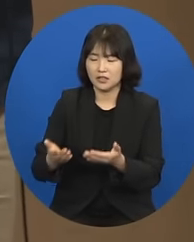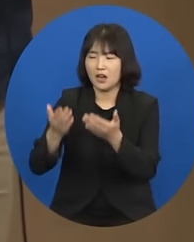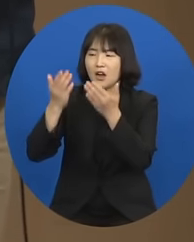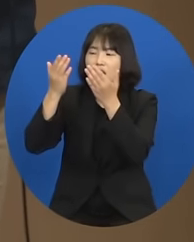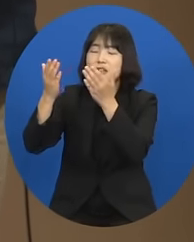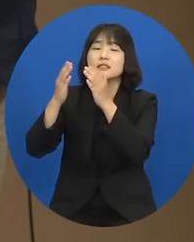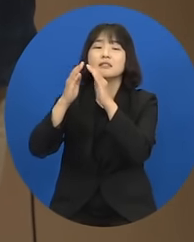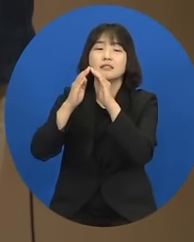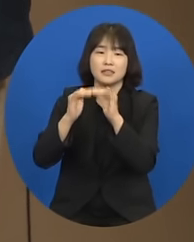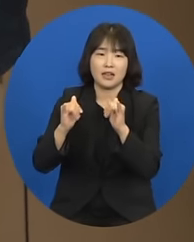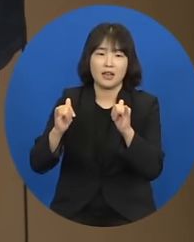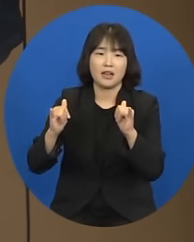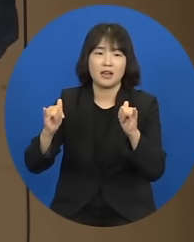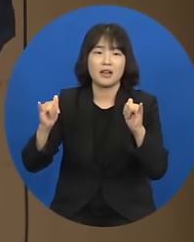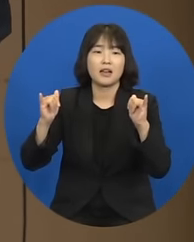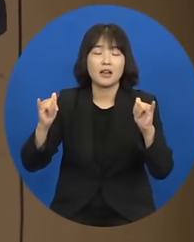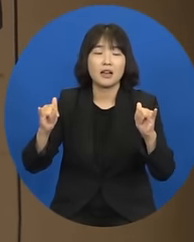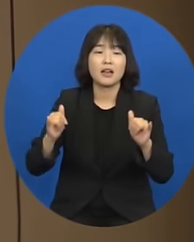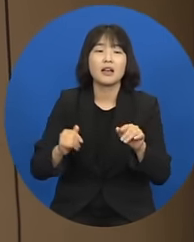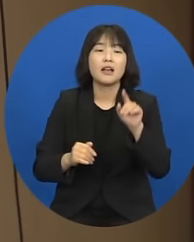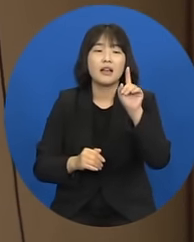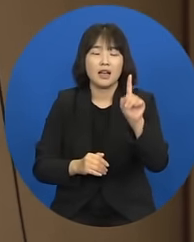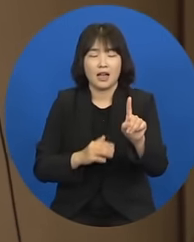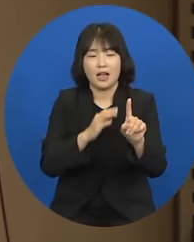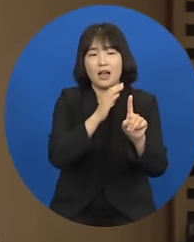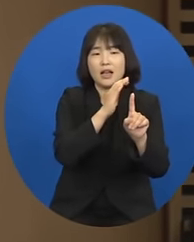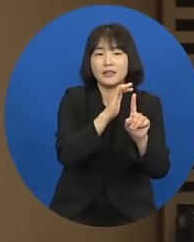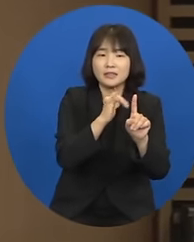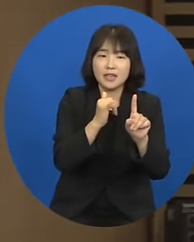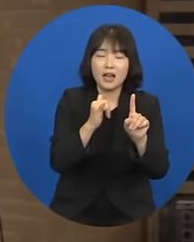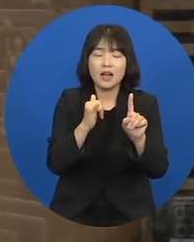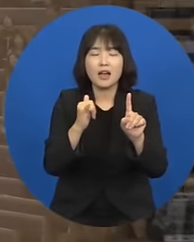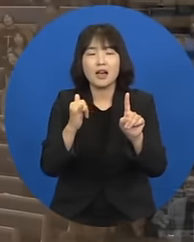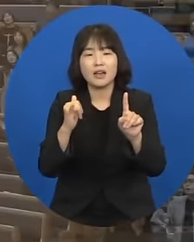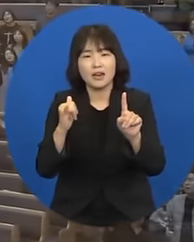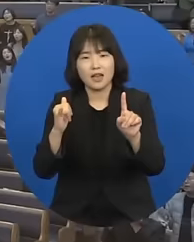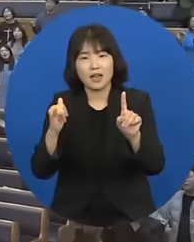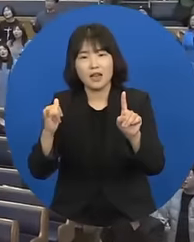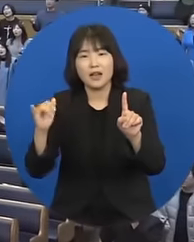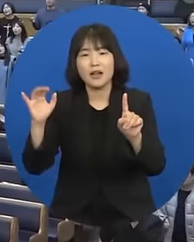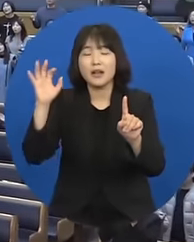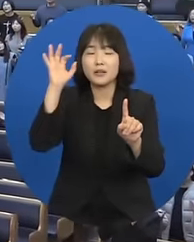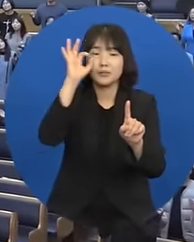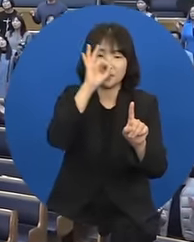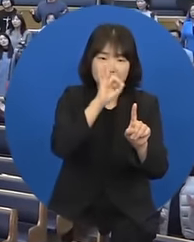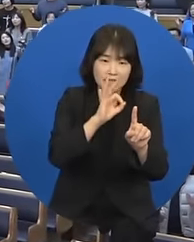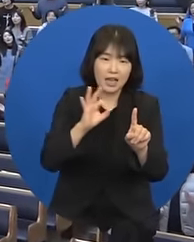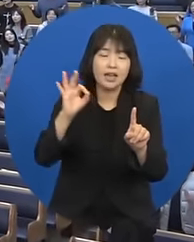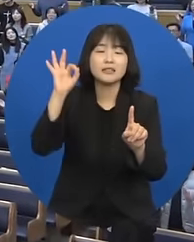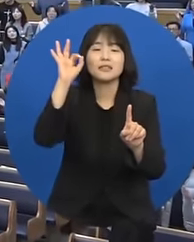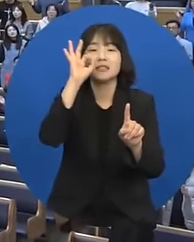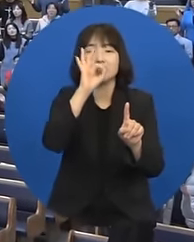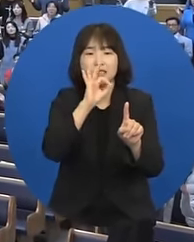생명을 구하는 한 사람 한 사람